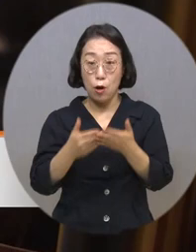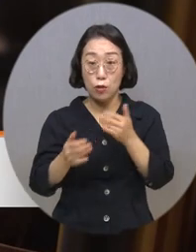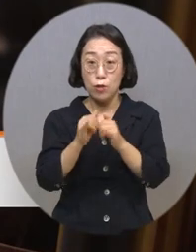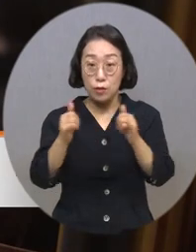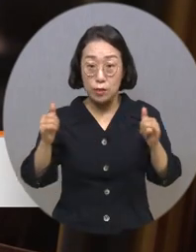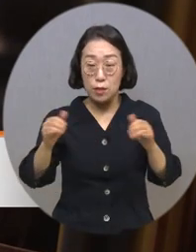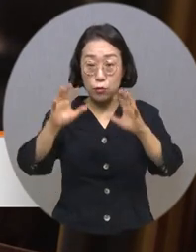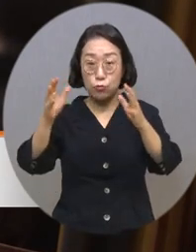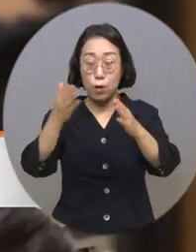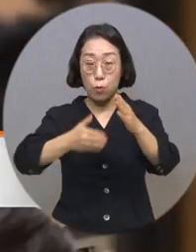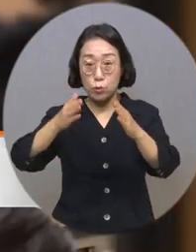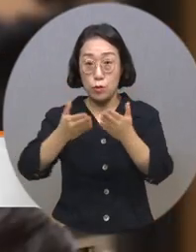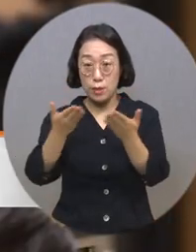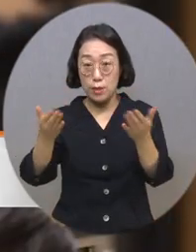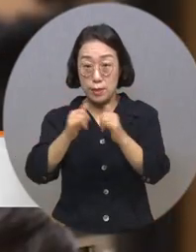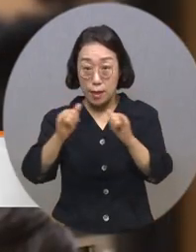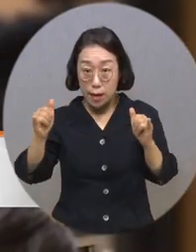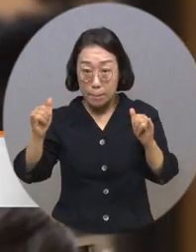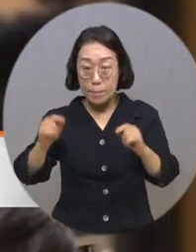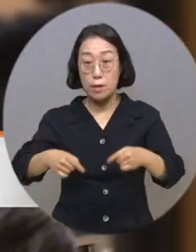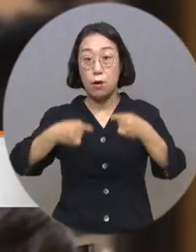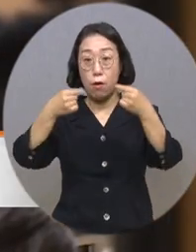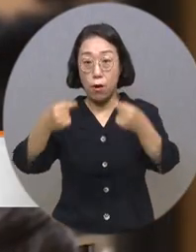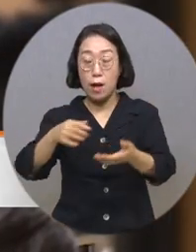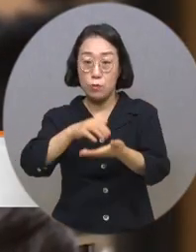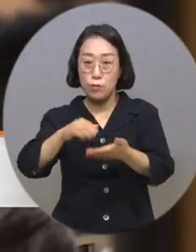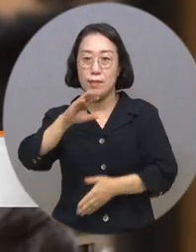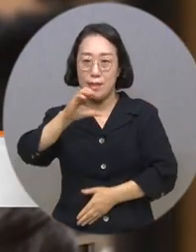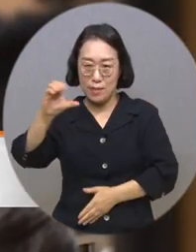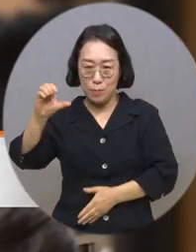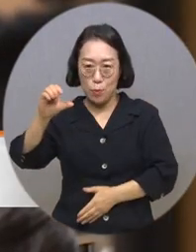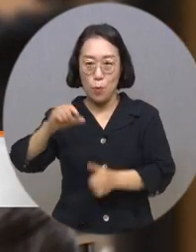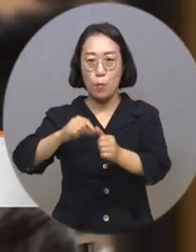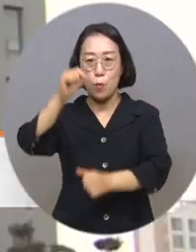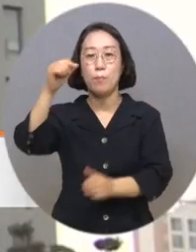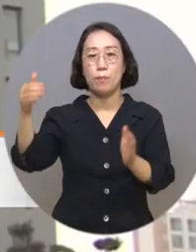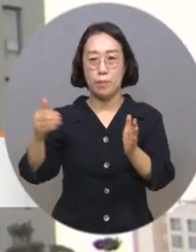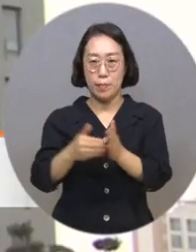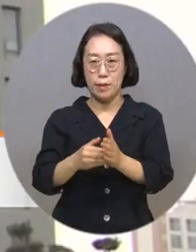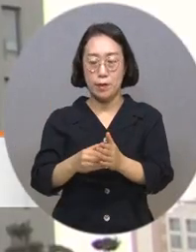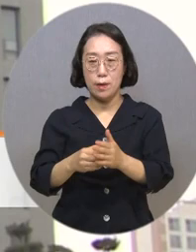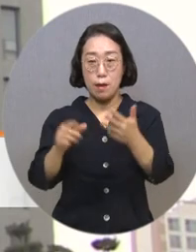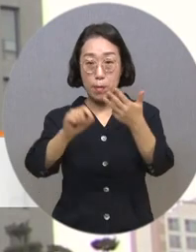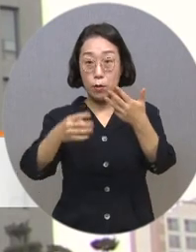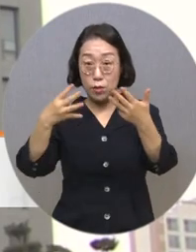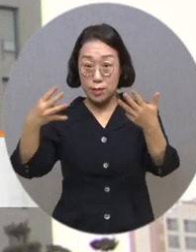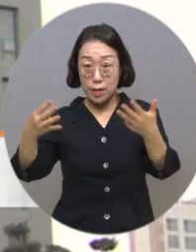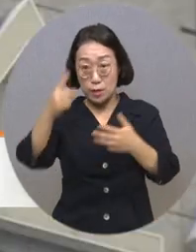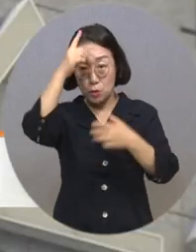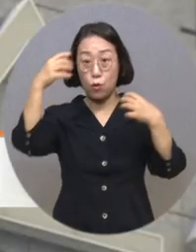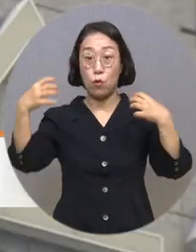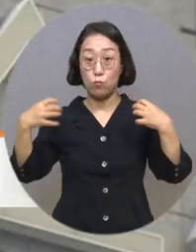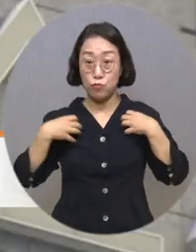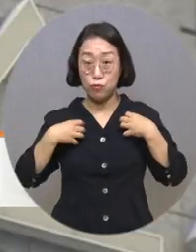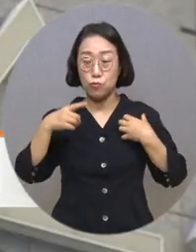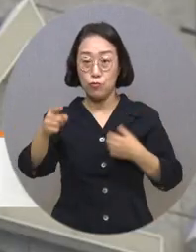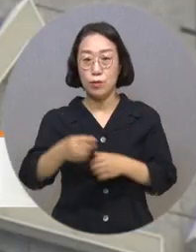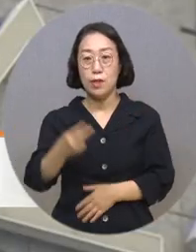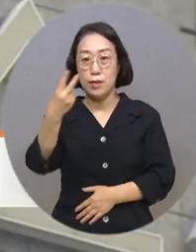국가공무원 45명이 공직사회 로 진출하게 됩니다 지난 4일 인사 역시 인천은 2022년 도